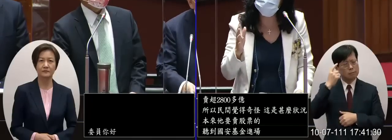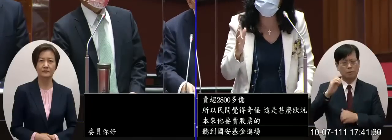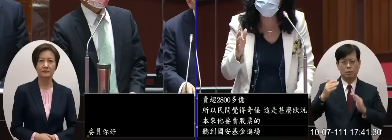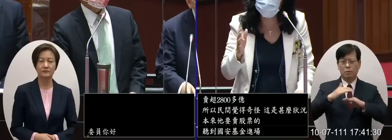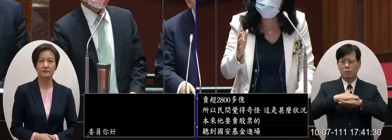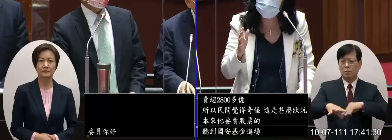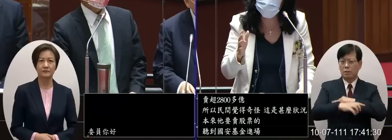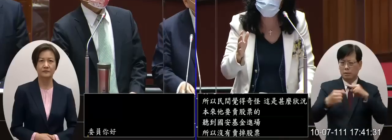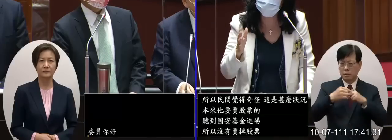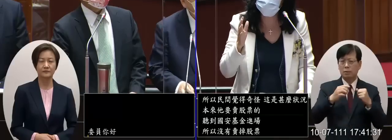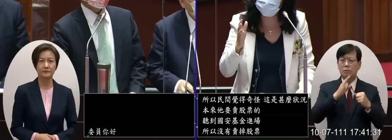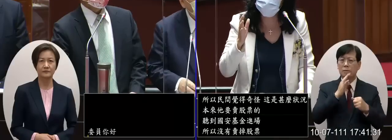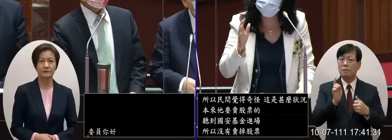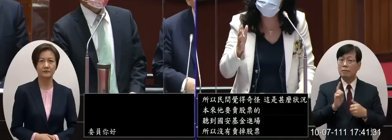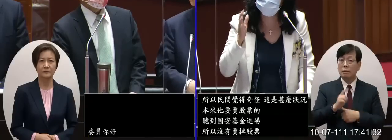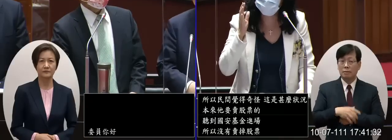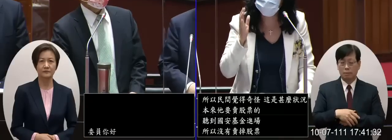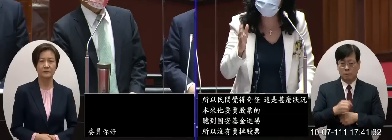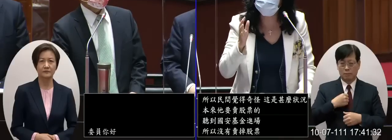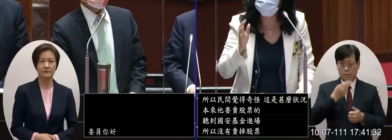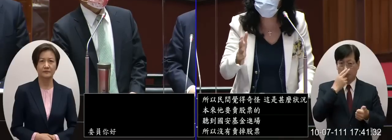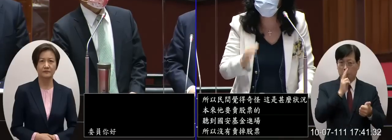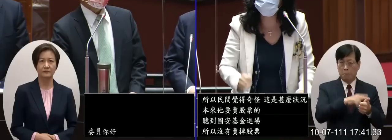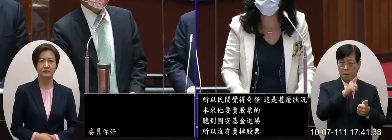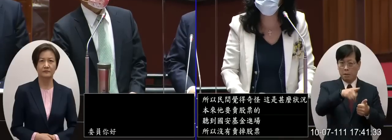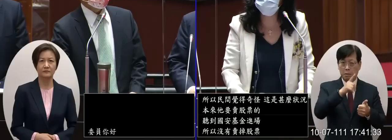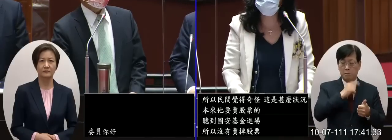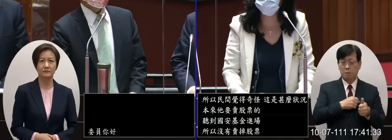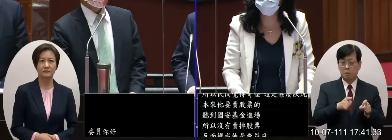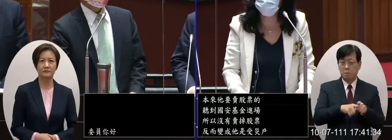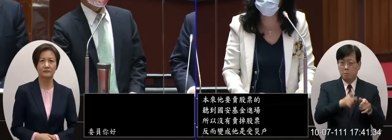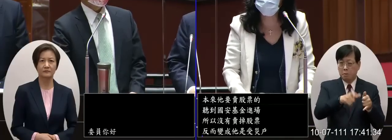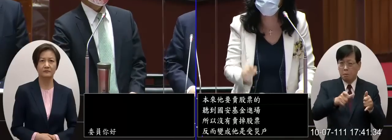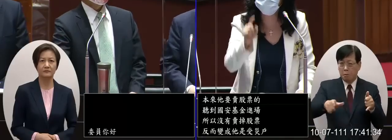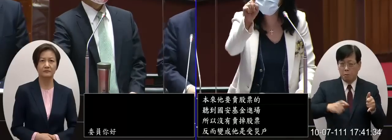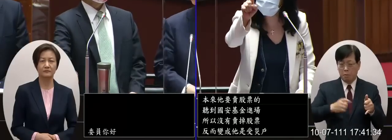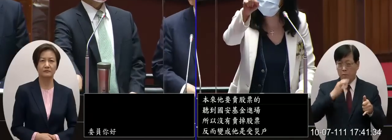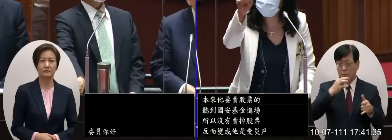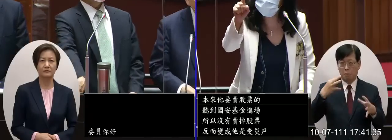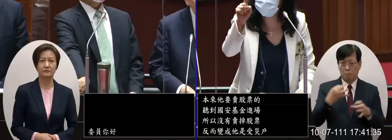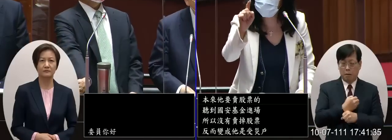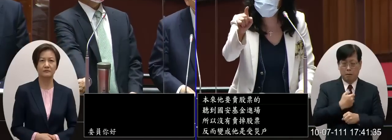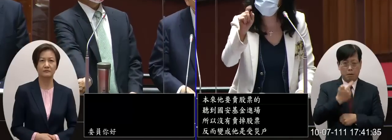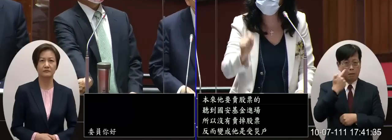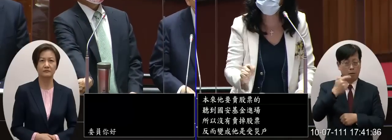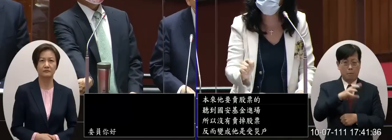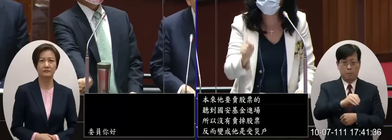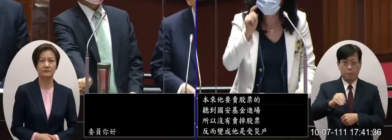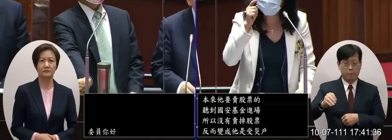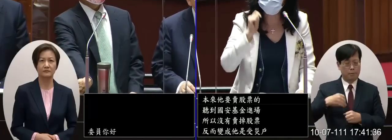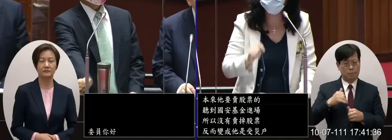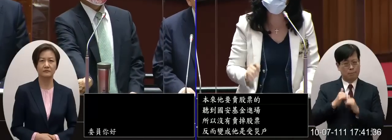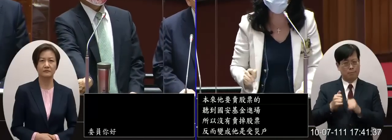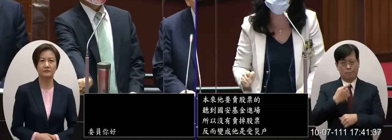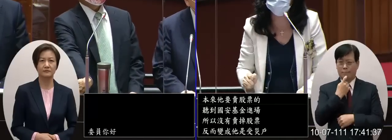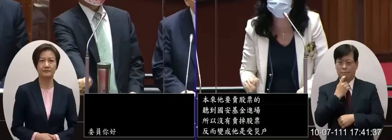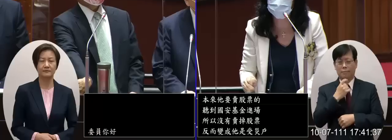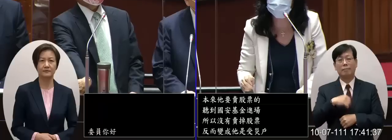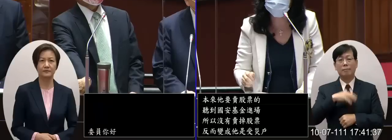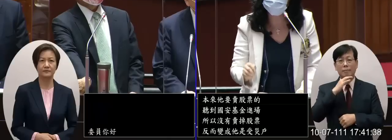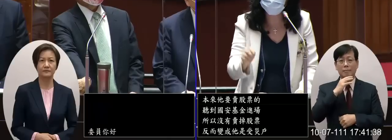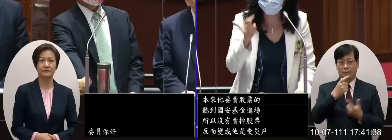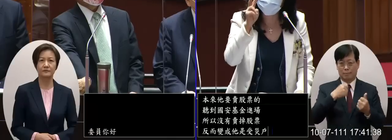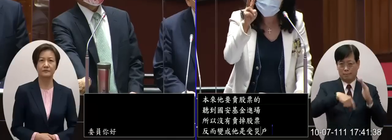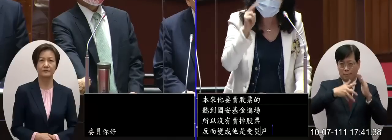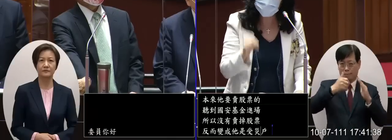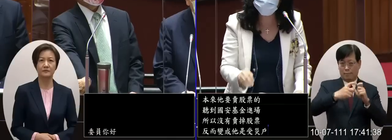安基金是变成吞食散户的一个股市的秃鹰吗？这是民间的一个问号，待会也请这